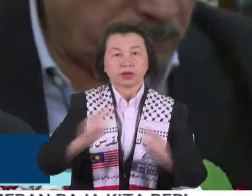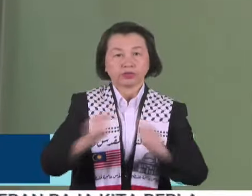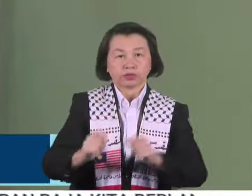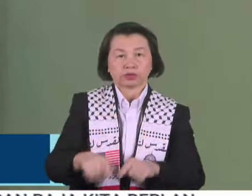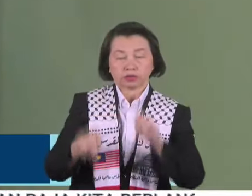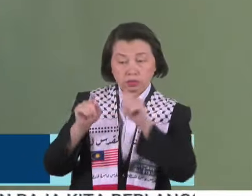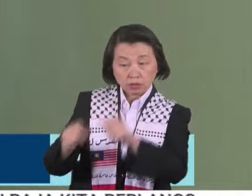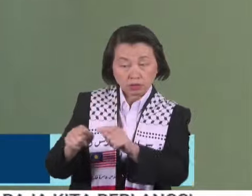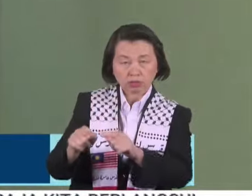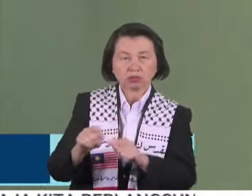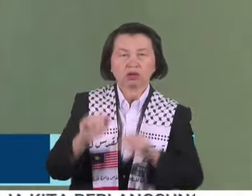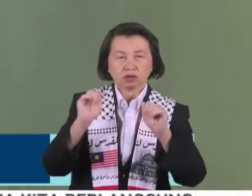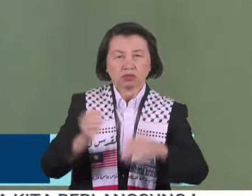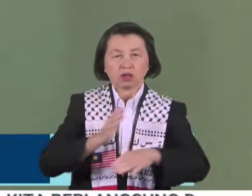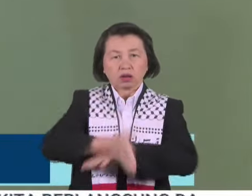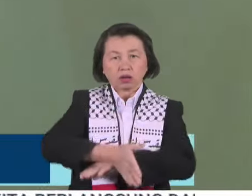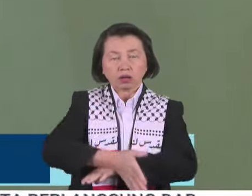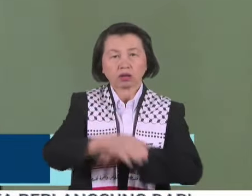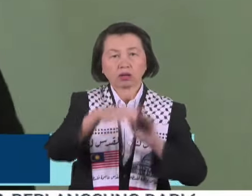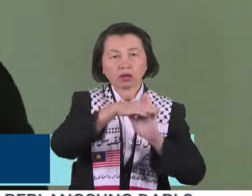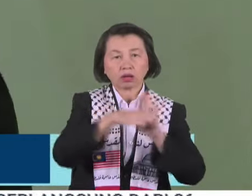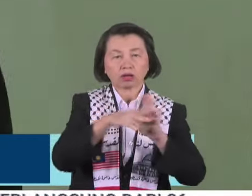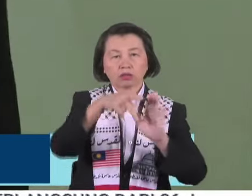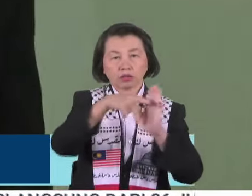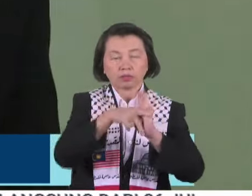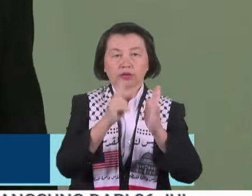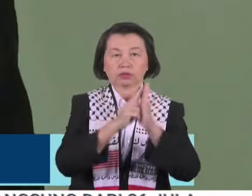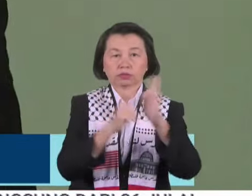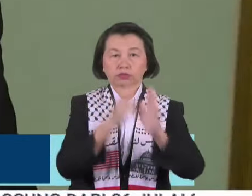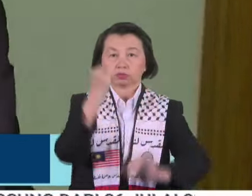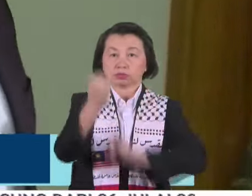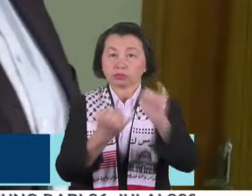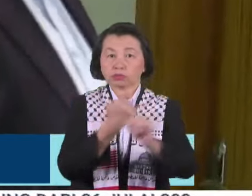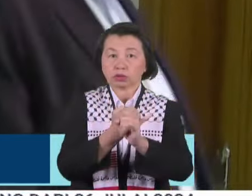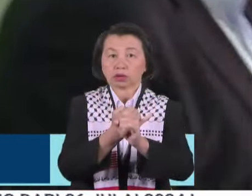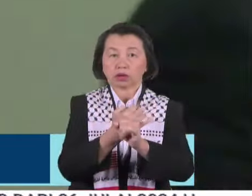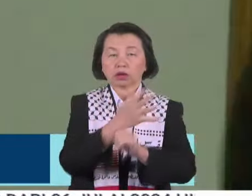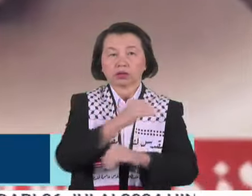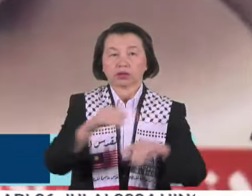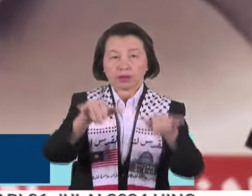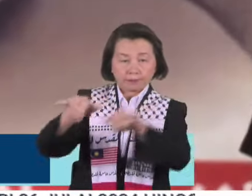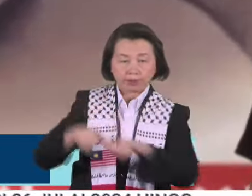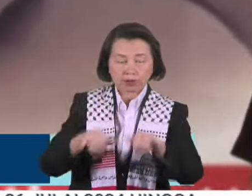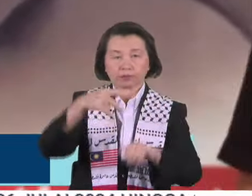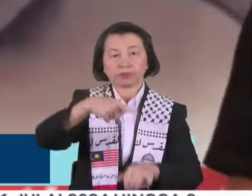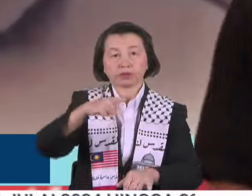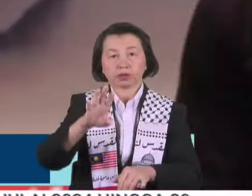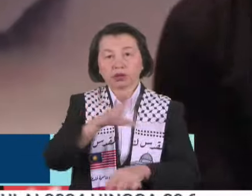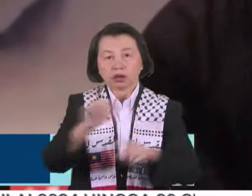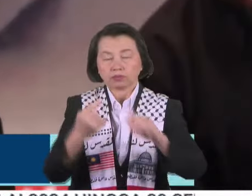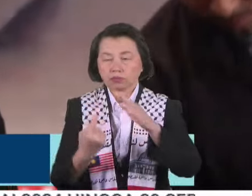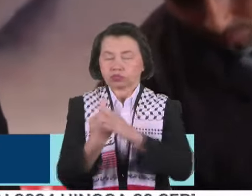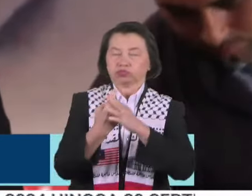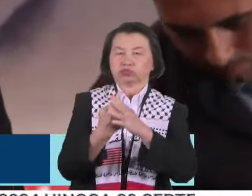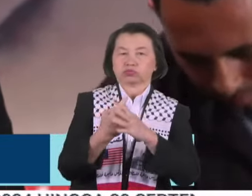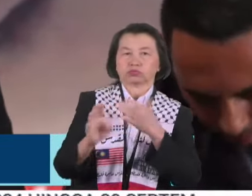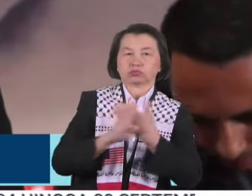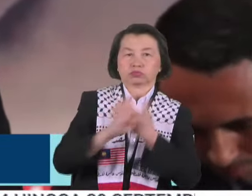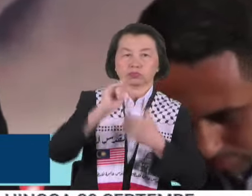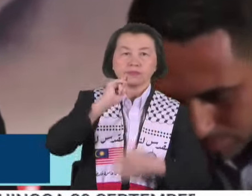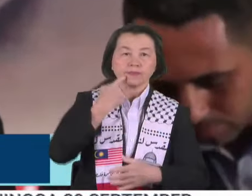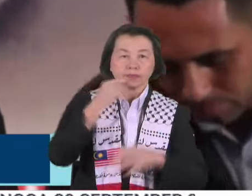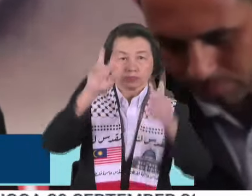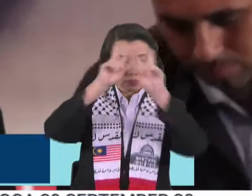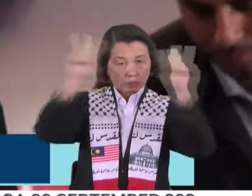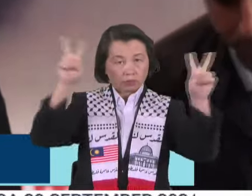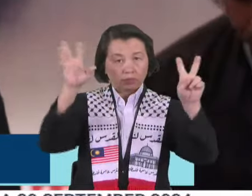tindakan berkenaan bukan sahaja melanggar prinsip dan peraturan undang-undang antarabangsa serta piagam PBB tetapi menimbulkan ancaman serius kepada